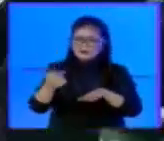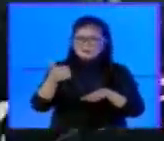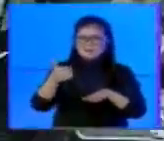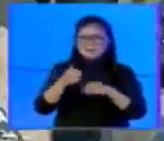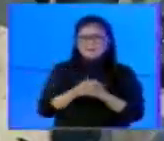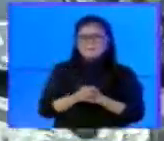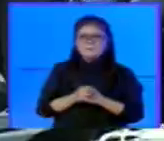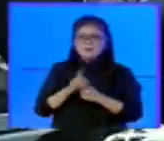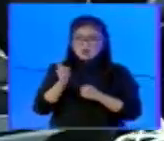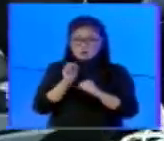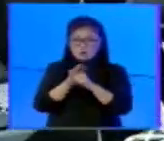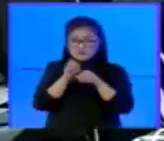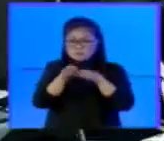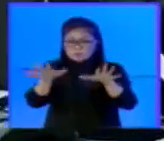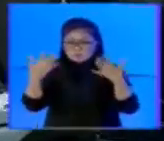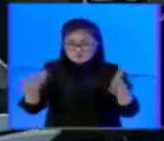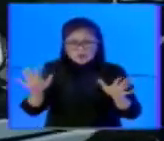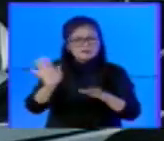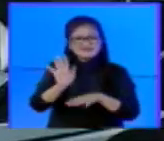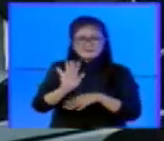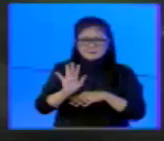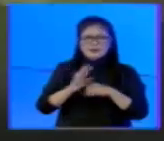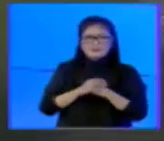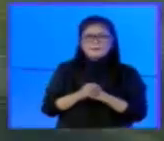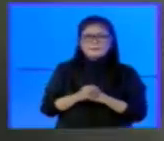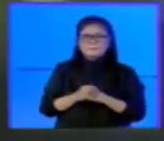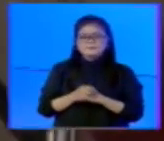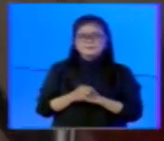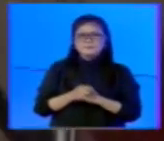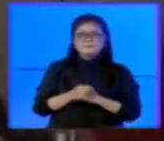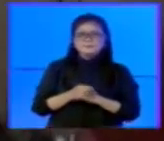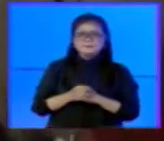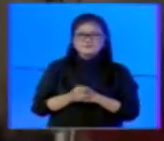belum berakhir. Tim Liputan iNews melaporkan.